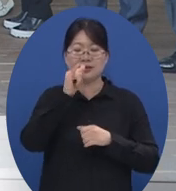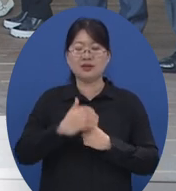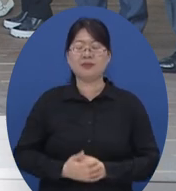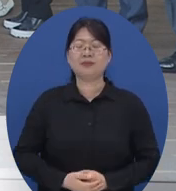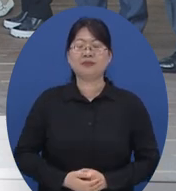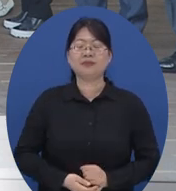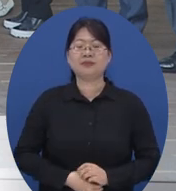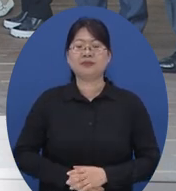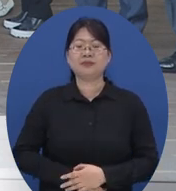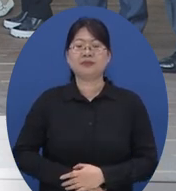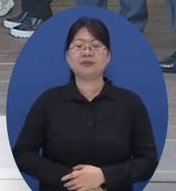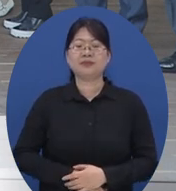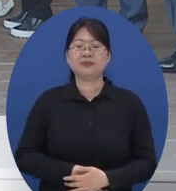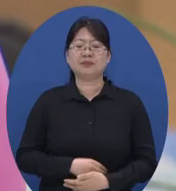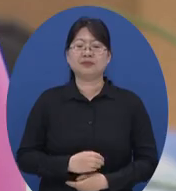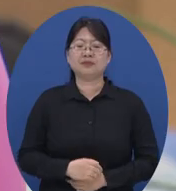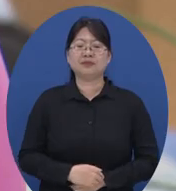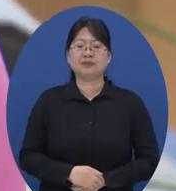기자가 취재했습니다.